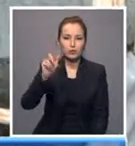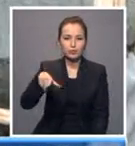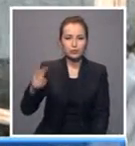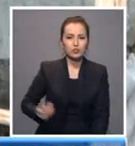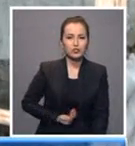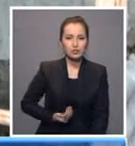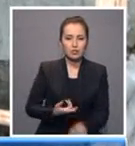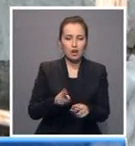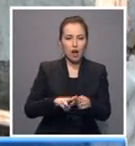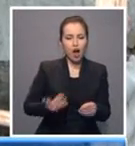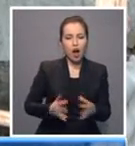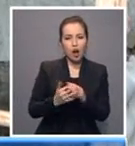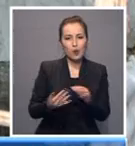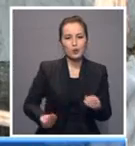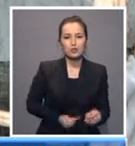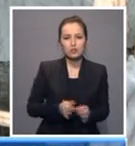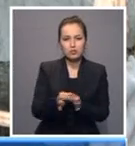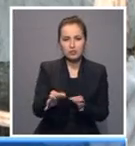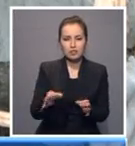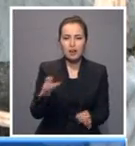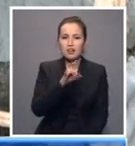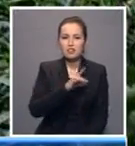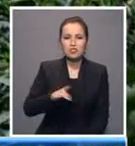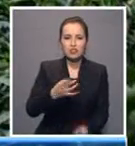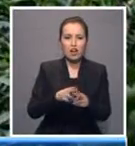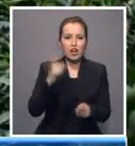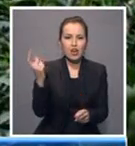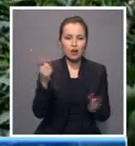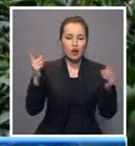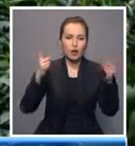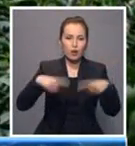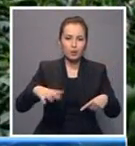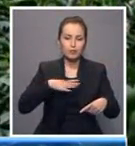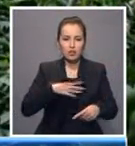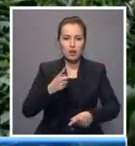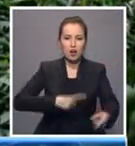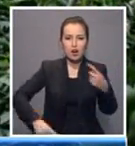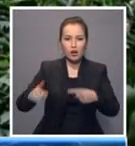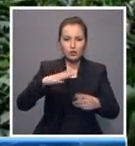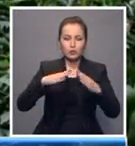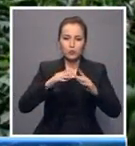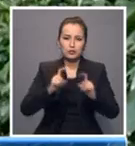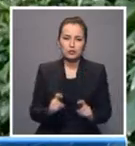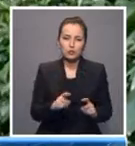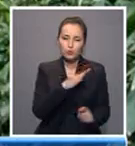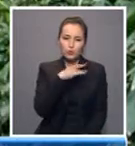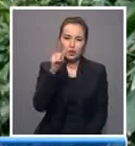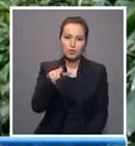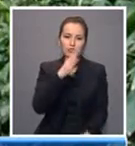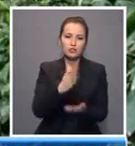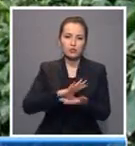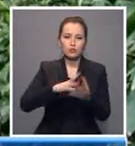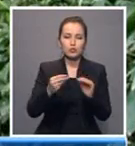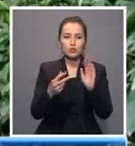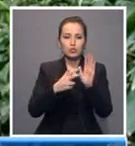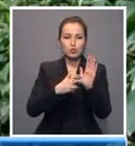2 бөлігі ауылда тұрады. Олардың ішінде Ресейдегі экономикалық құлдырау салдарынан елге оралып, жұмыссыз отырған 100-ден мың адам бар. Жоспар бойынша